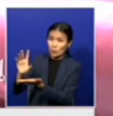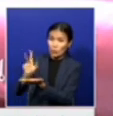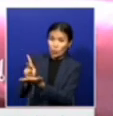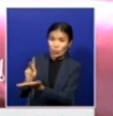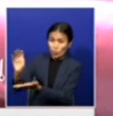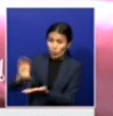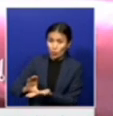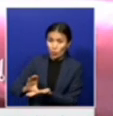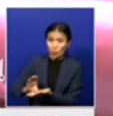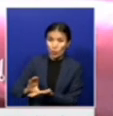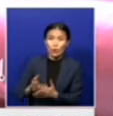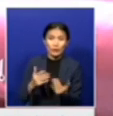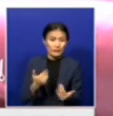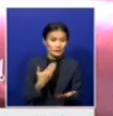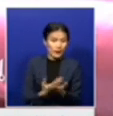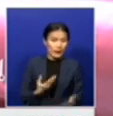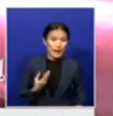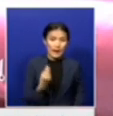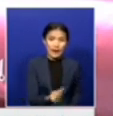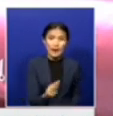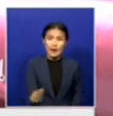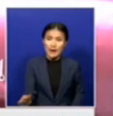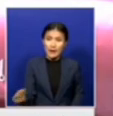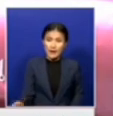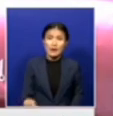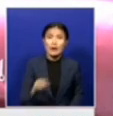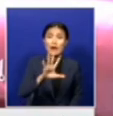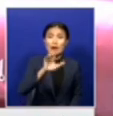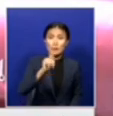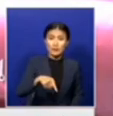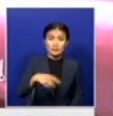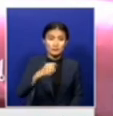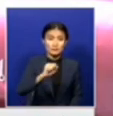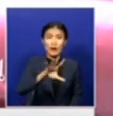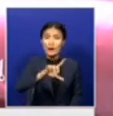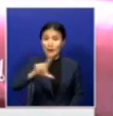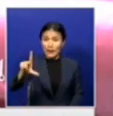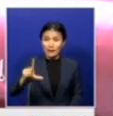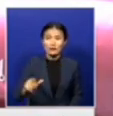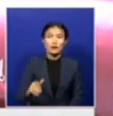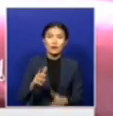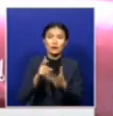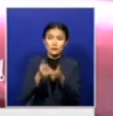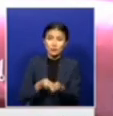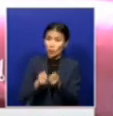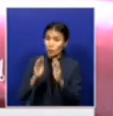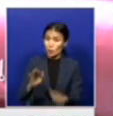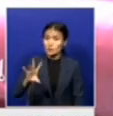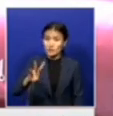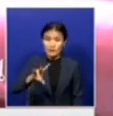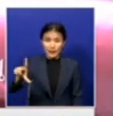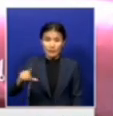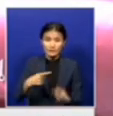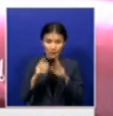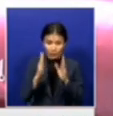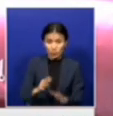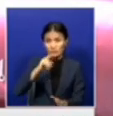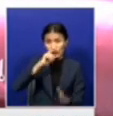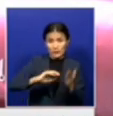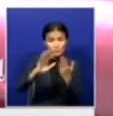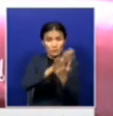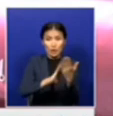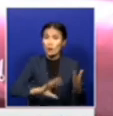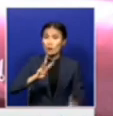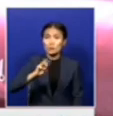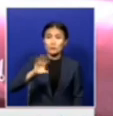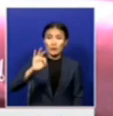านเยียวยาไปทั้งสิ้นนะครับ 5,000 คน 15 ล้านคนเยียวยาเกษตรกร 7 ล้านคนแต่คนไทย 69 ล้านคนจะ